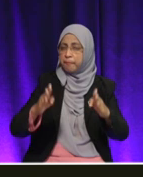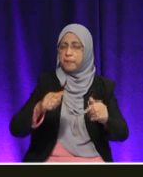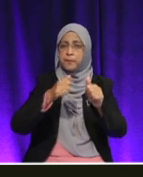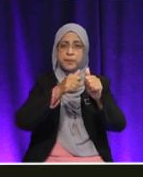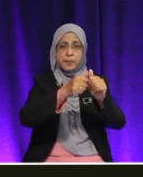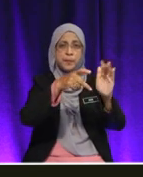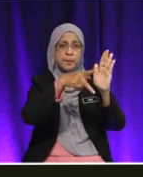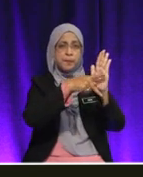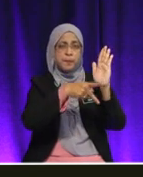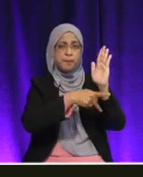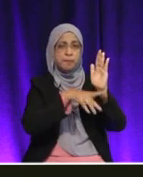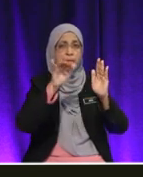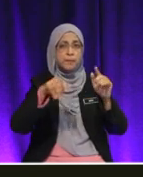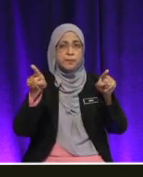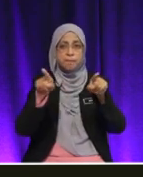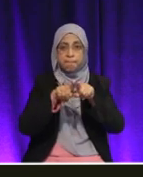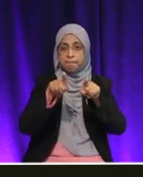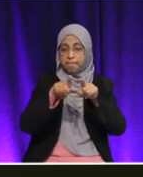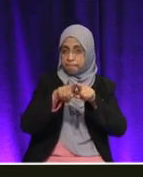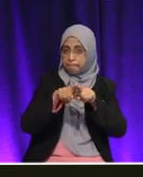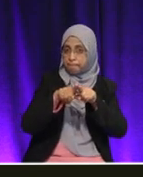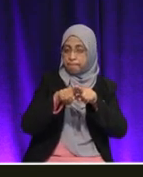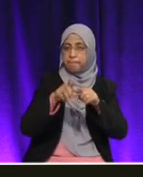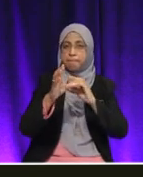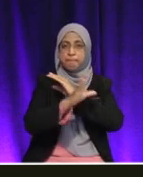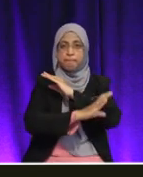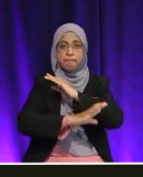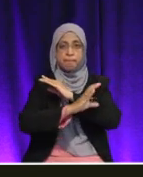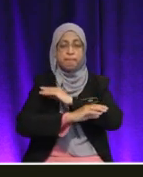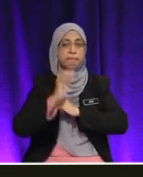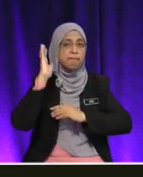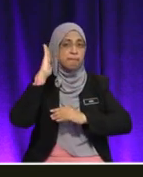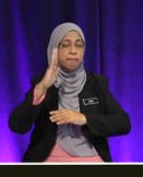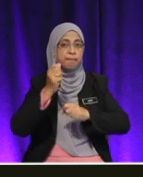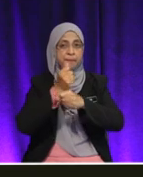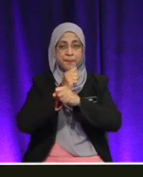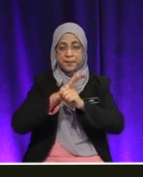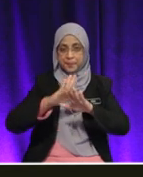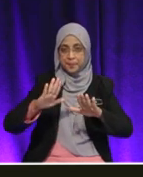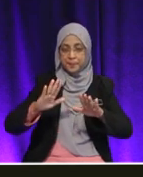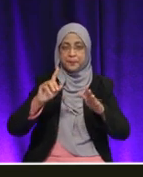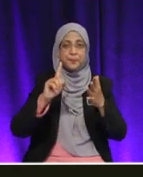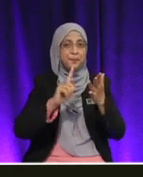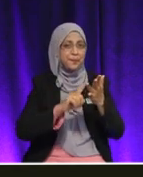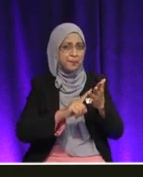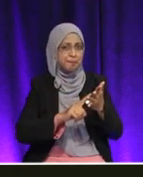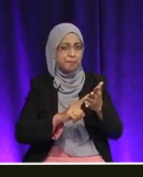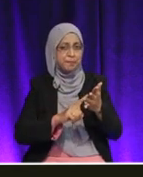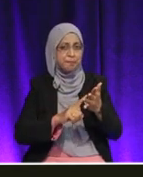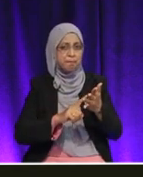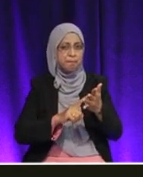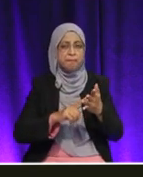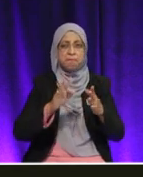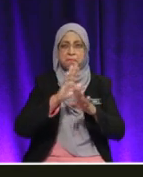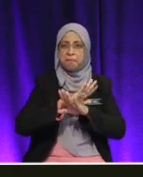dapat mewujudkan sebuah negara yang aman dan Harmoni betul seterusnya pula mengelakkan diskriminasi yang